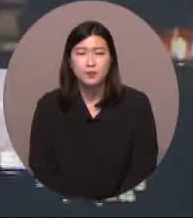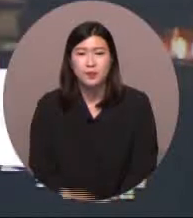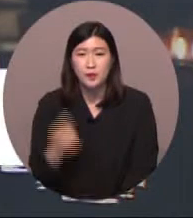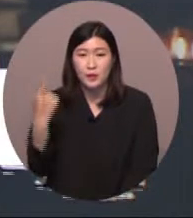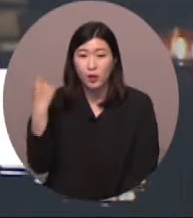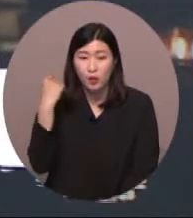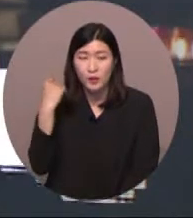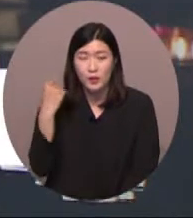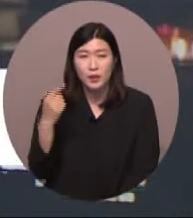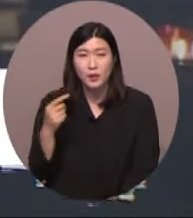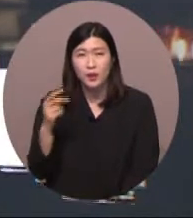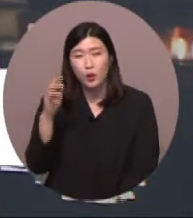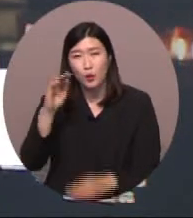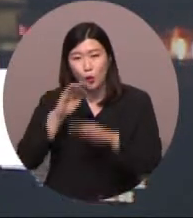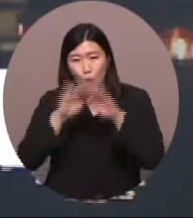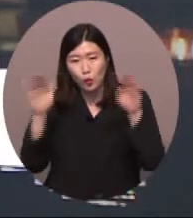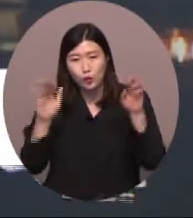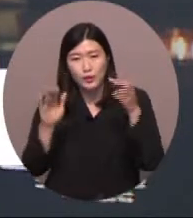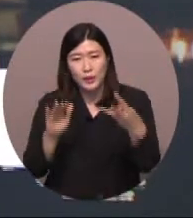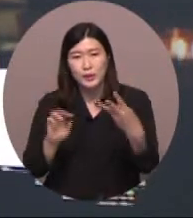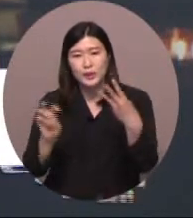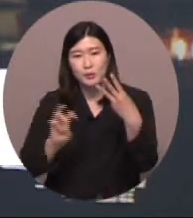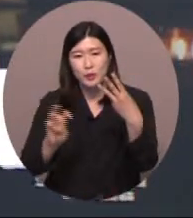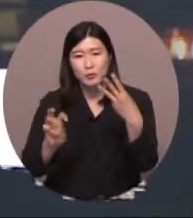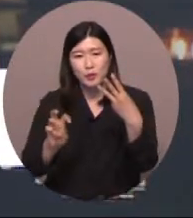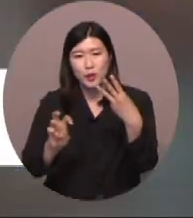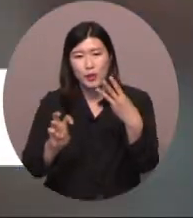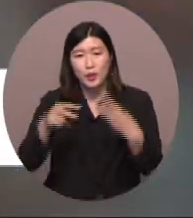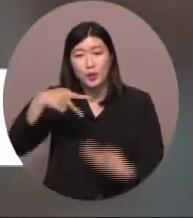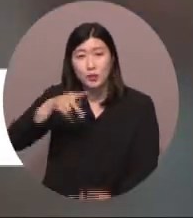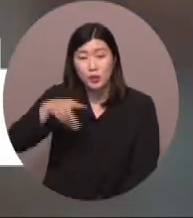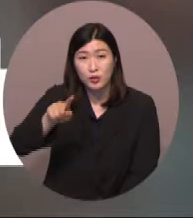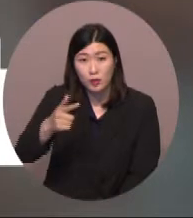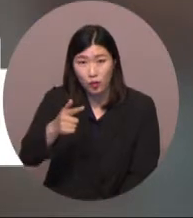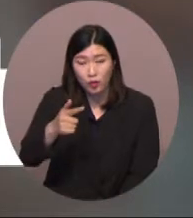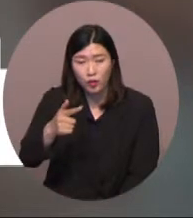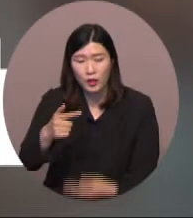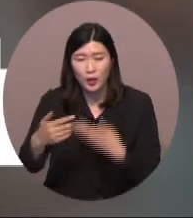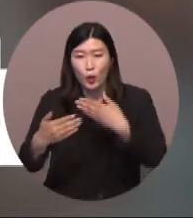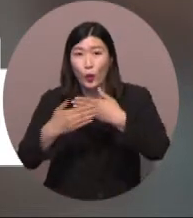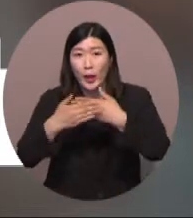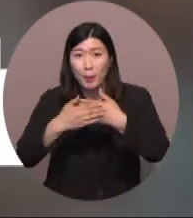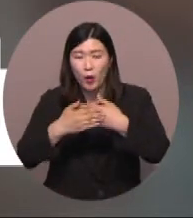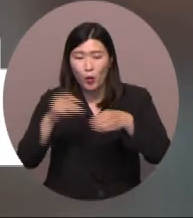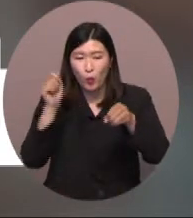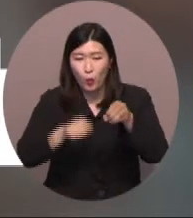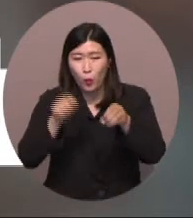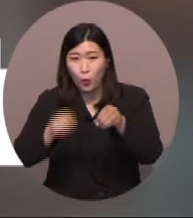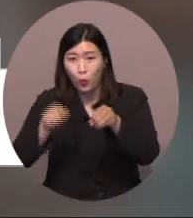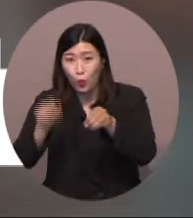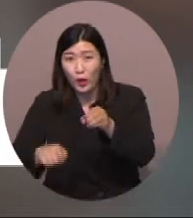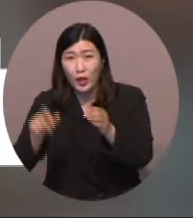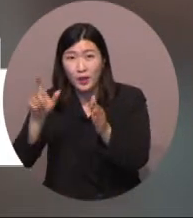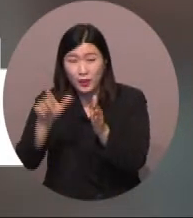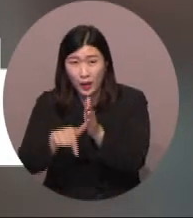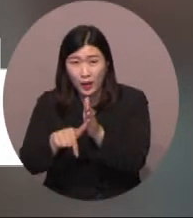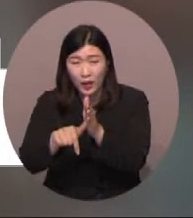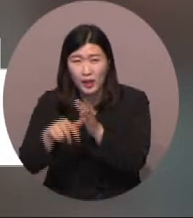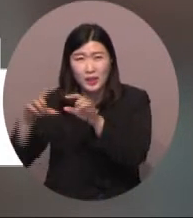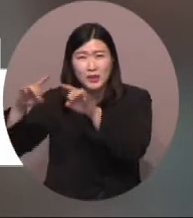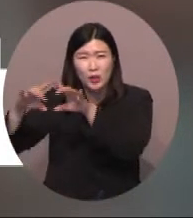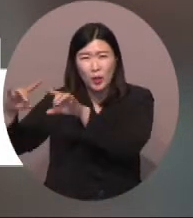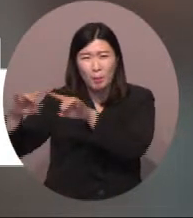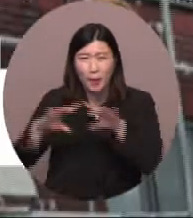어제나 3시 반쯤 서천군 서천읍 군사 리의 3층짜리 상가 건물에서 외벽 더 씌우기 공사를 하던 인부